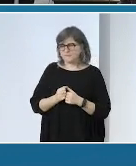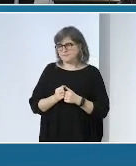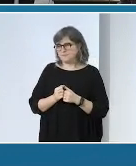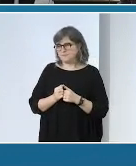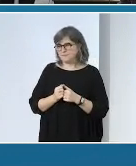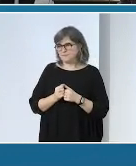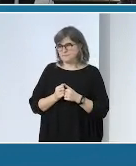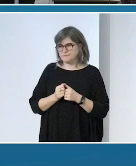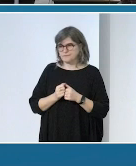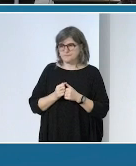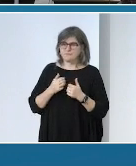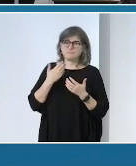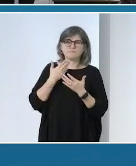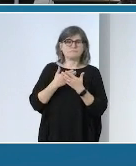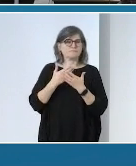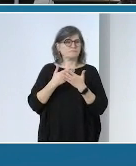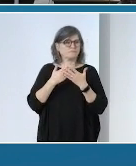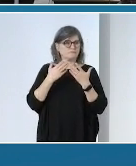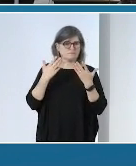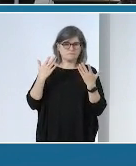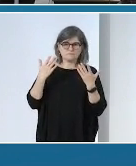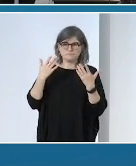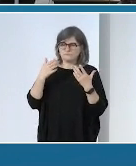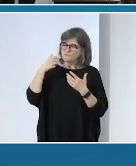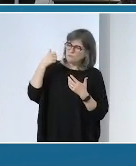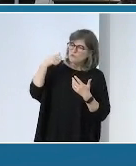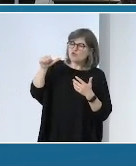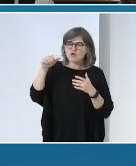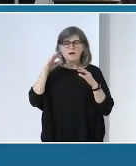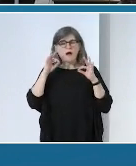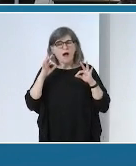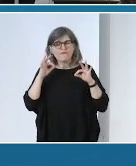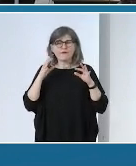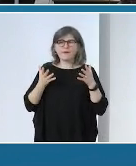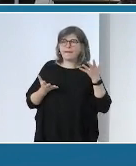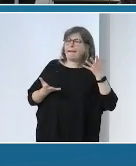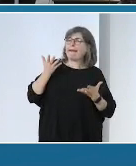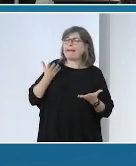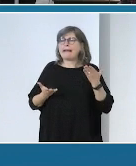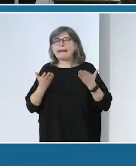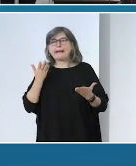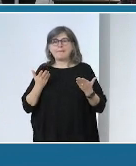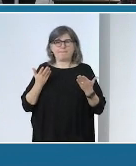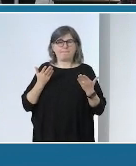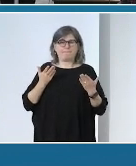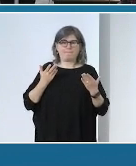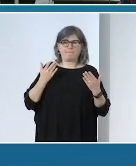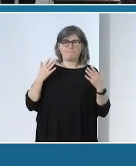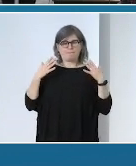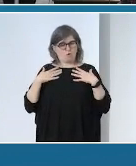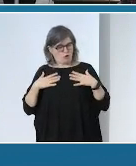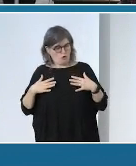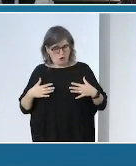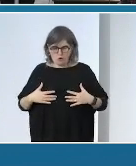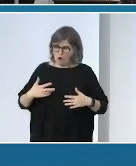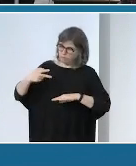son influence ne se limite pas aux réflexes d'équilibre et à la motricité, à la posture, à la